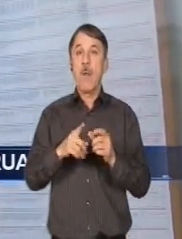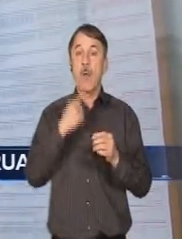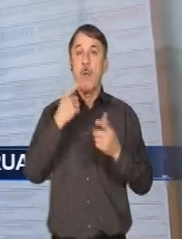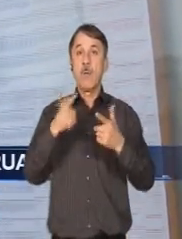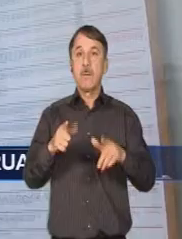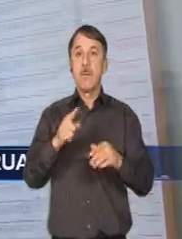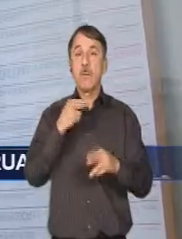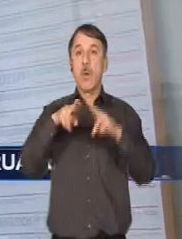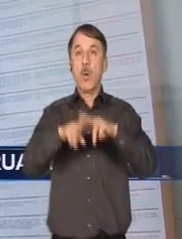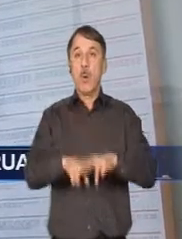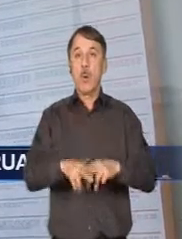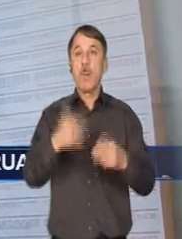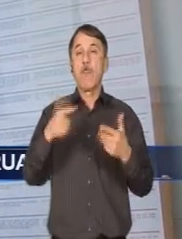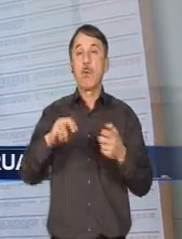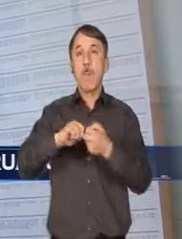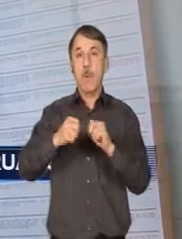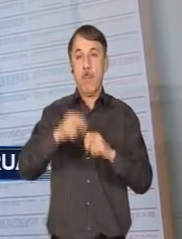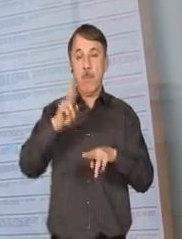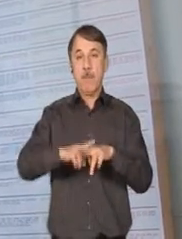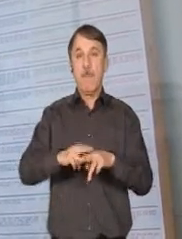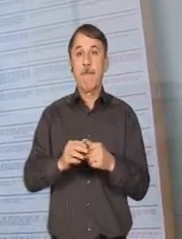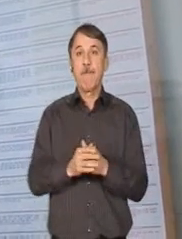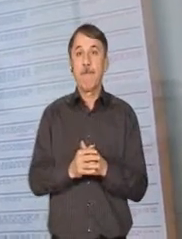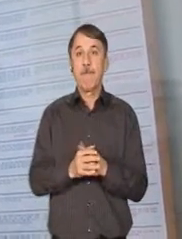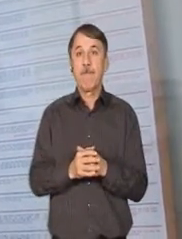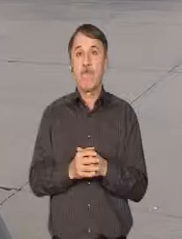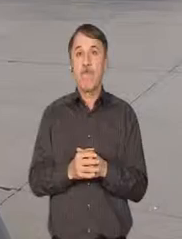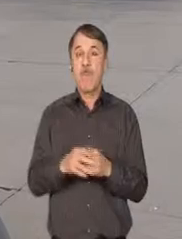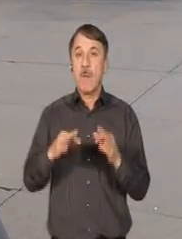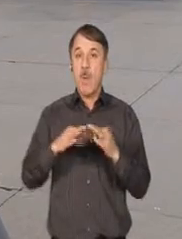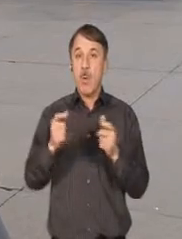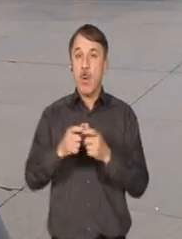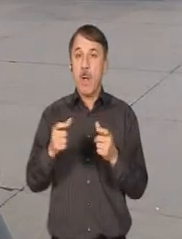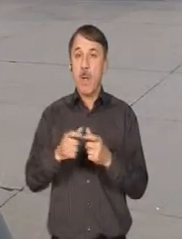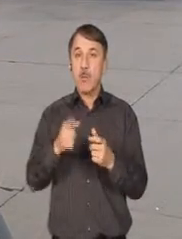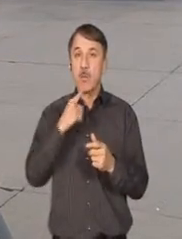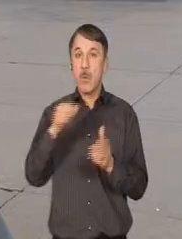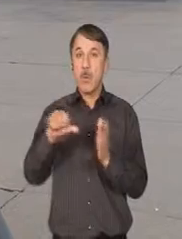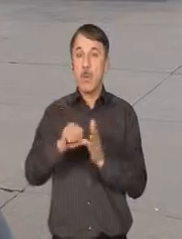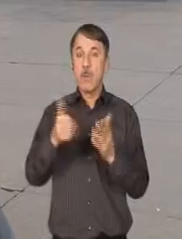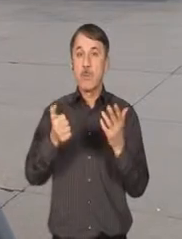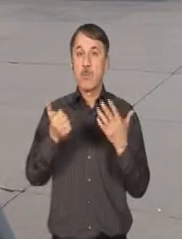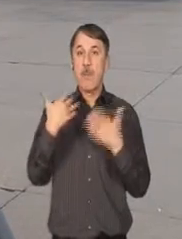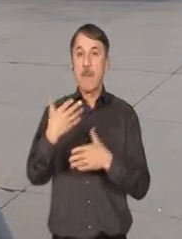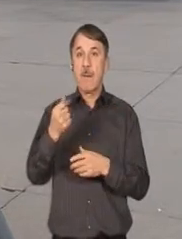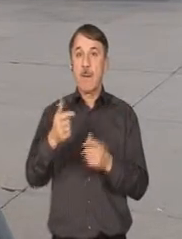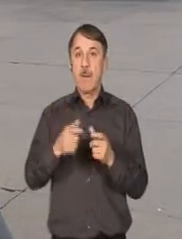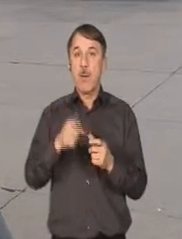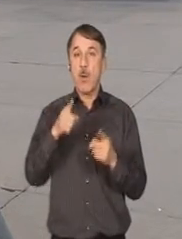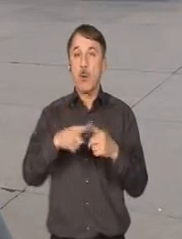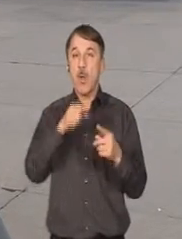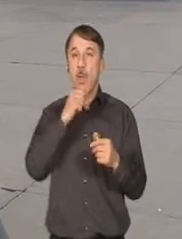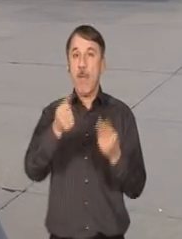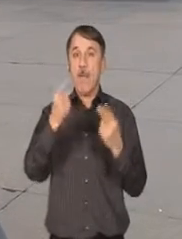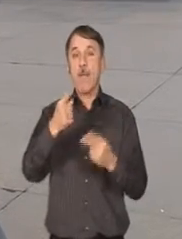prethodnu godinu, a zahtevi će moći da se predaju do polovine februara. Karta će koštati 1650 dinara,